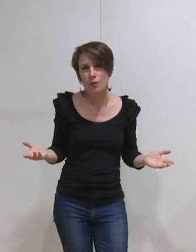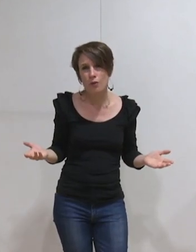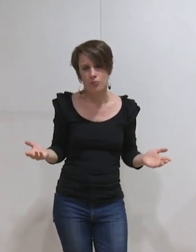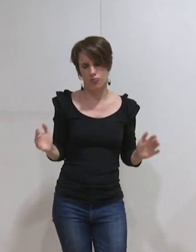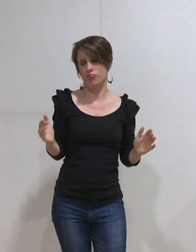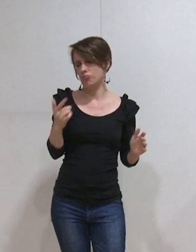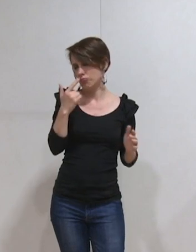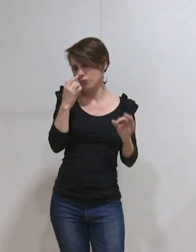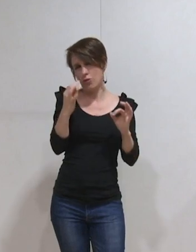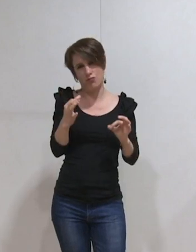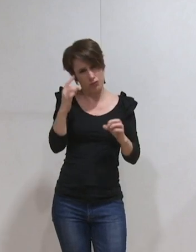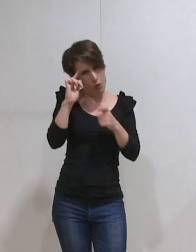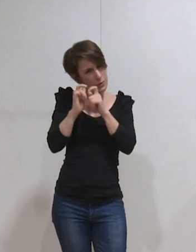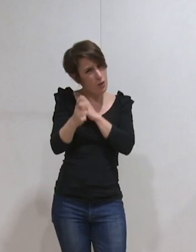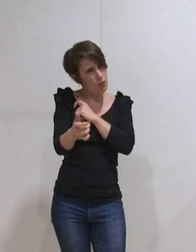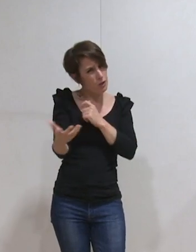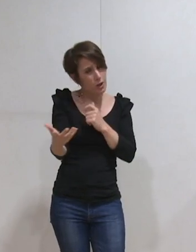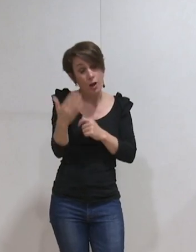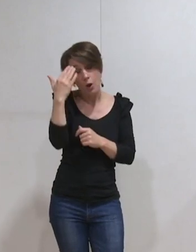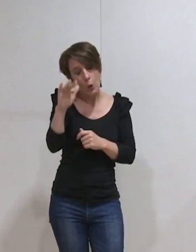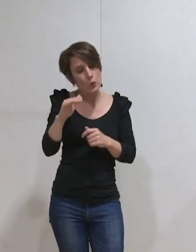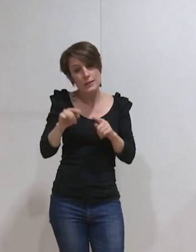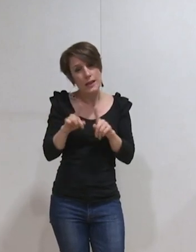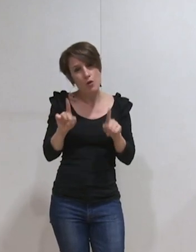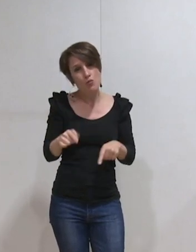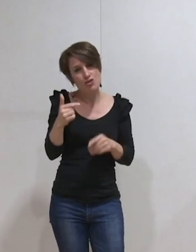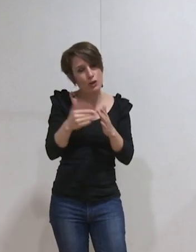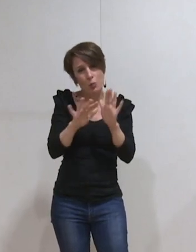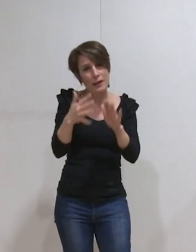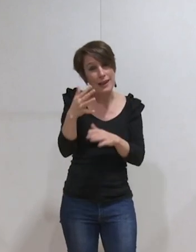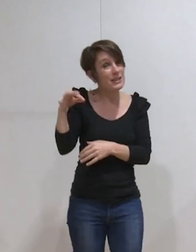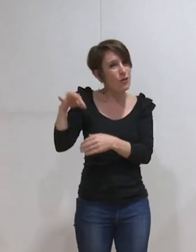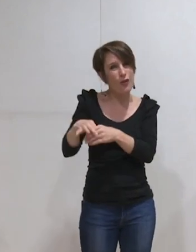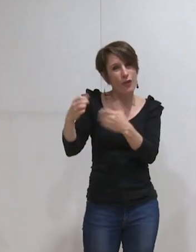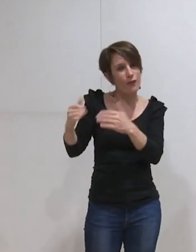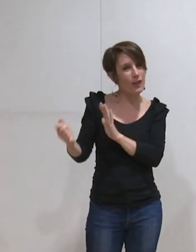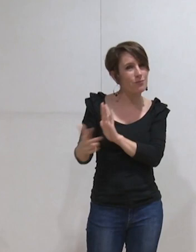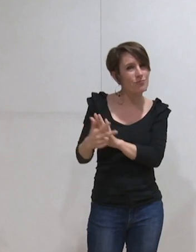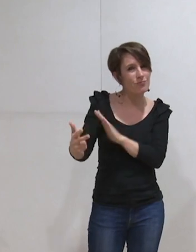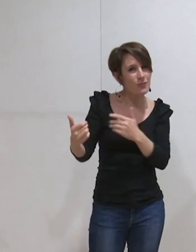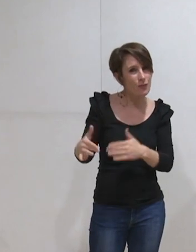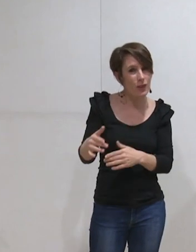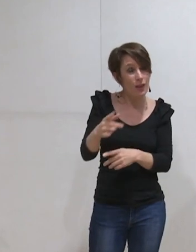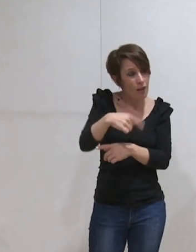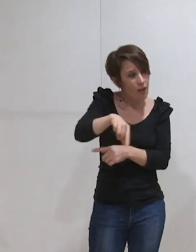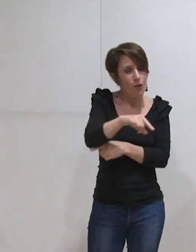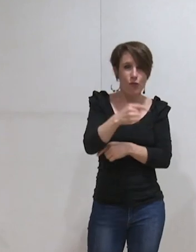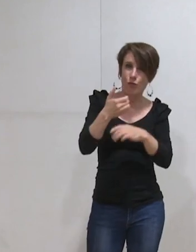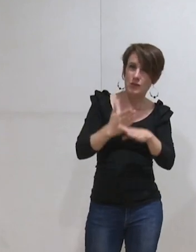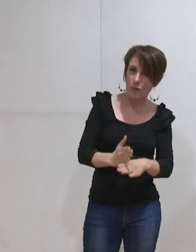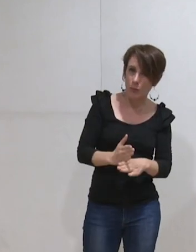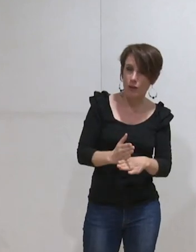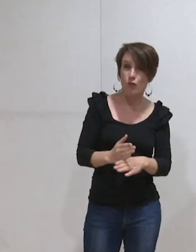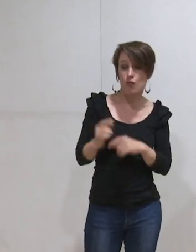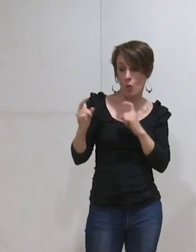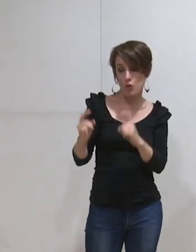sens on sait très bien que le budget 2015 est voté que vous vous avez prévu une baisse entre 4 et